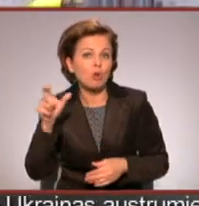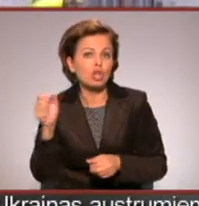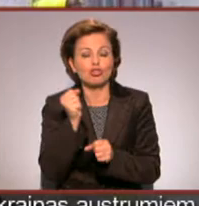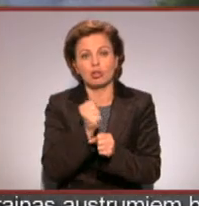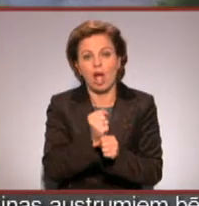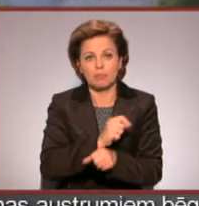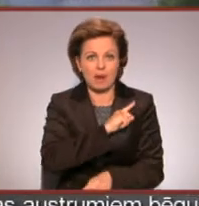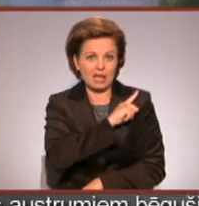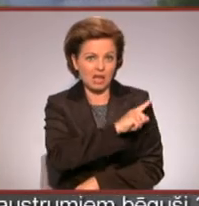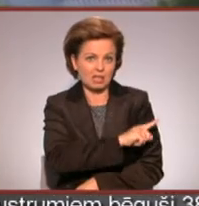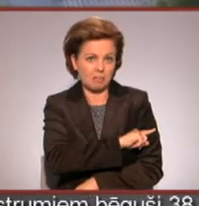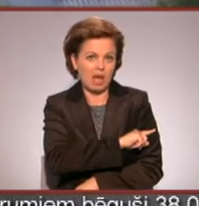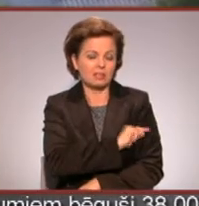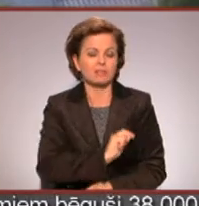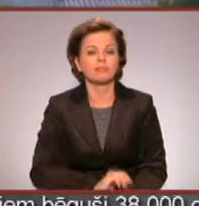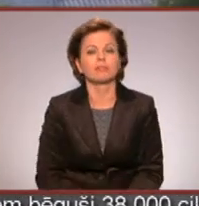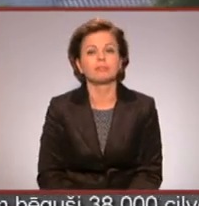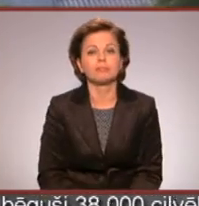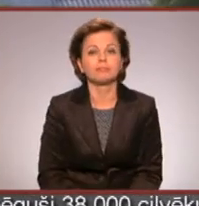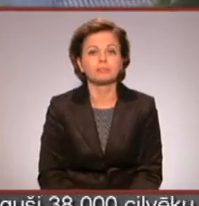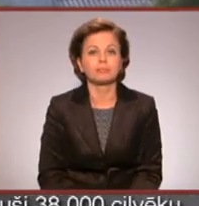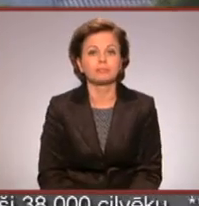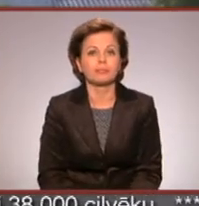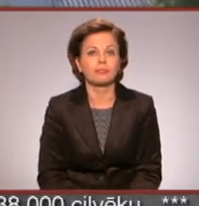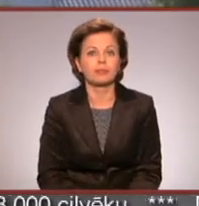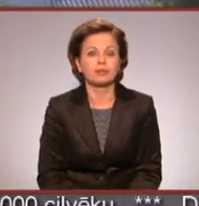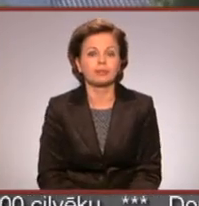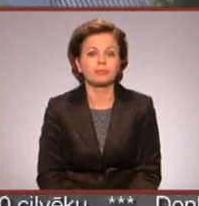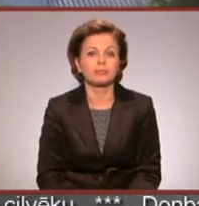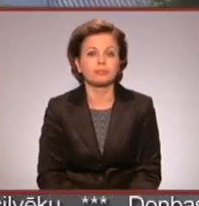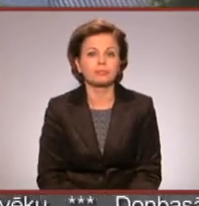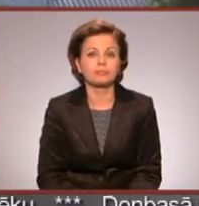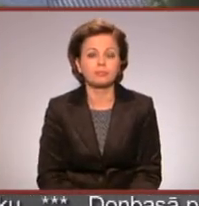iespējas. Lāsma Zutu, Roberts Kalniņš, Vitālijas Duda, Renoks, Latgales reģionālā televīzija.